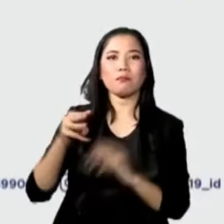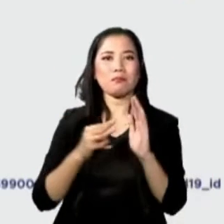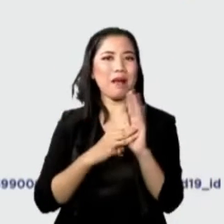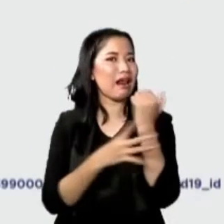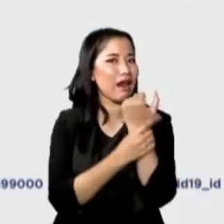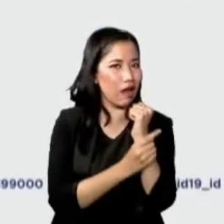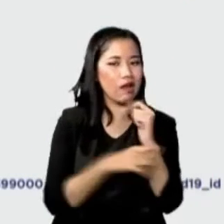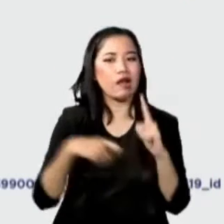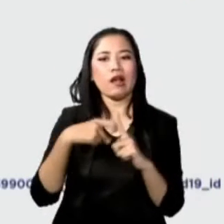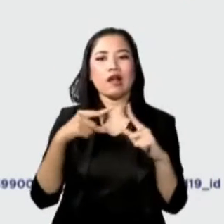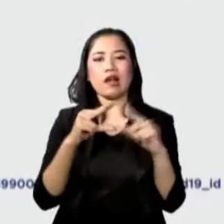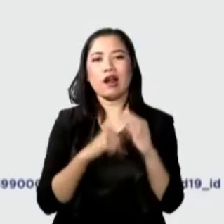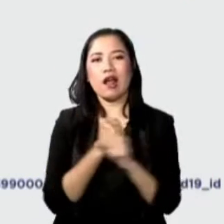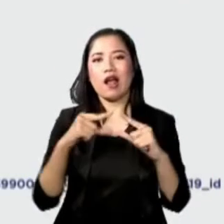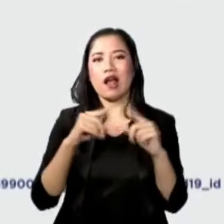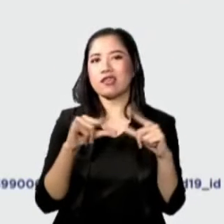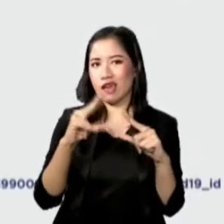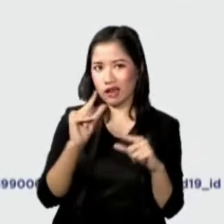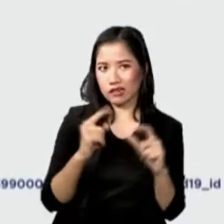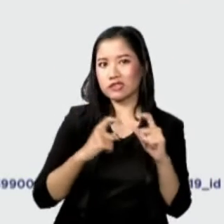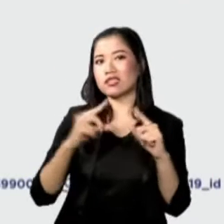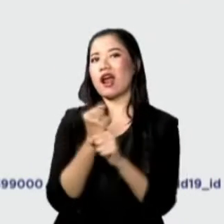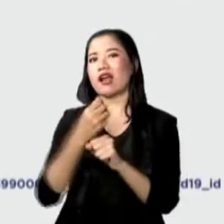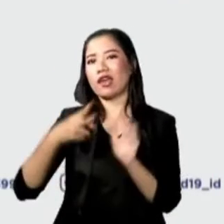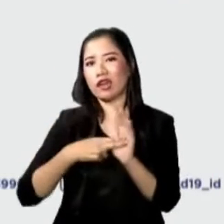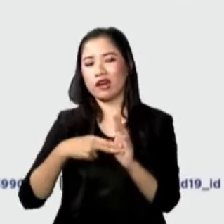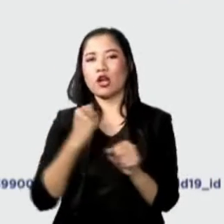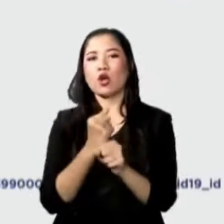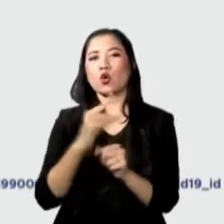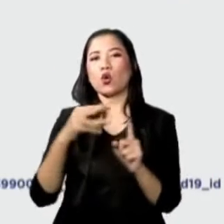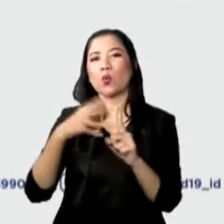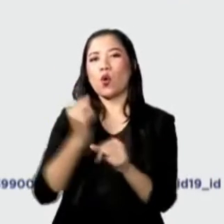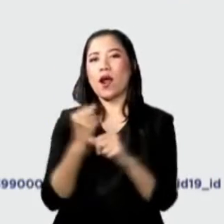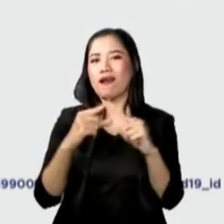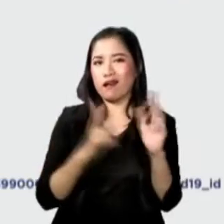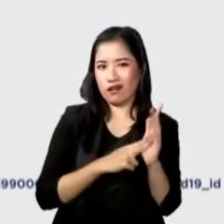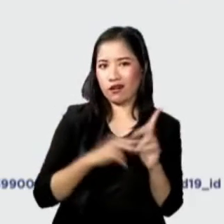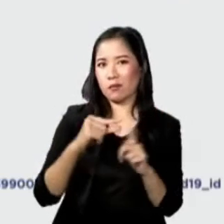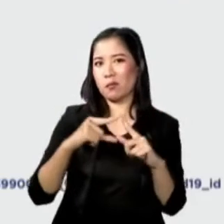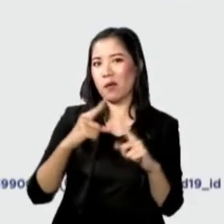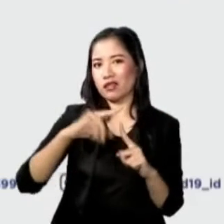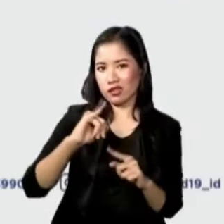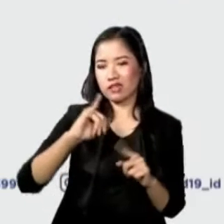Magelang, Karanganyar, Sragen, Grobogan, Pati, Jepara,